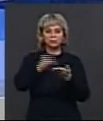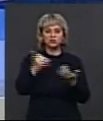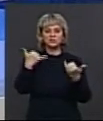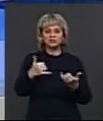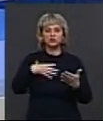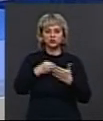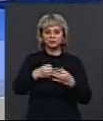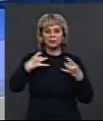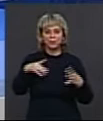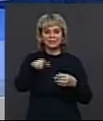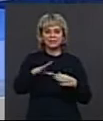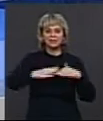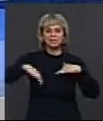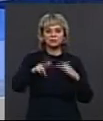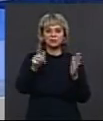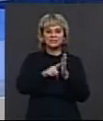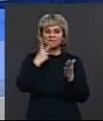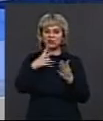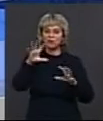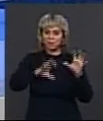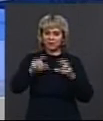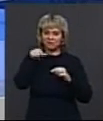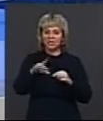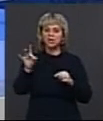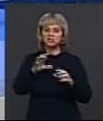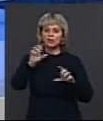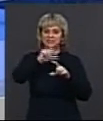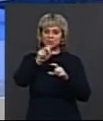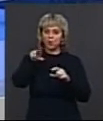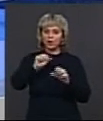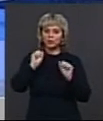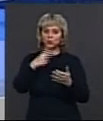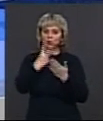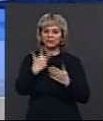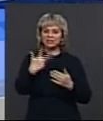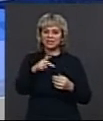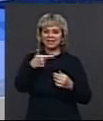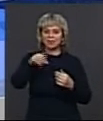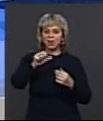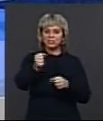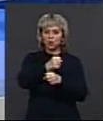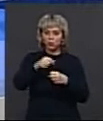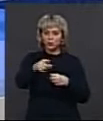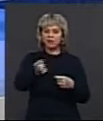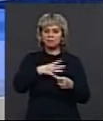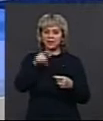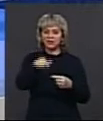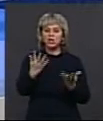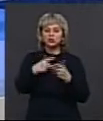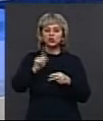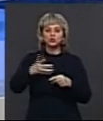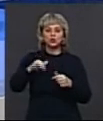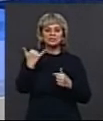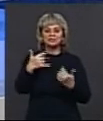сегодня собственный праздник. На земле всего 7 видов медведей. В ростовском зоопарке можно увидеть 3 – гималайского, бурого и белого. Считается,